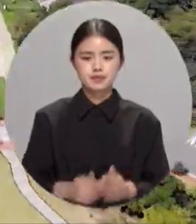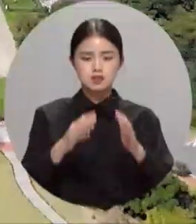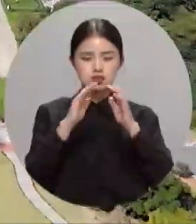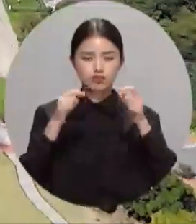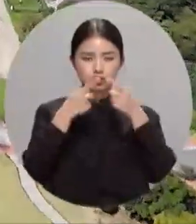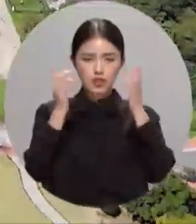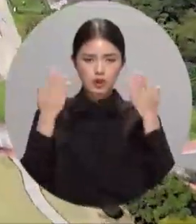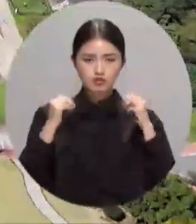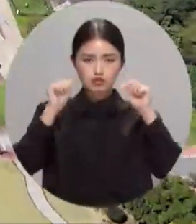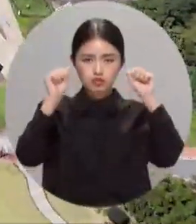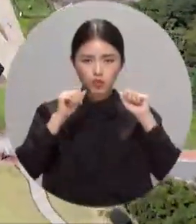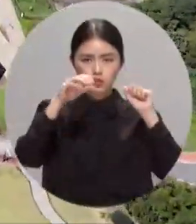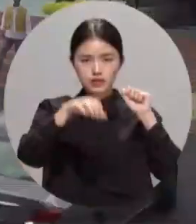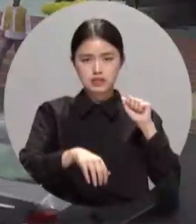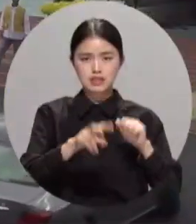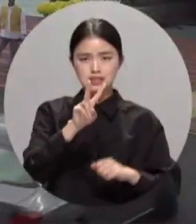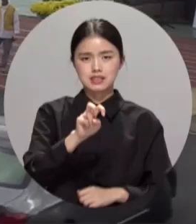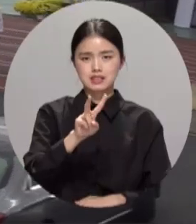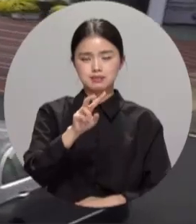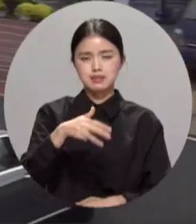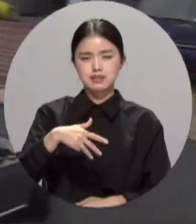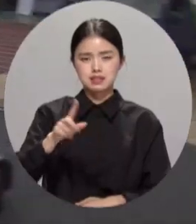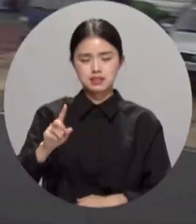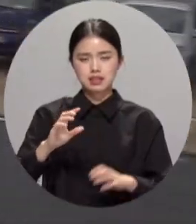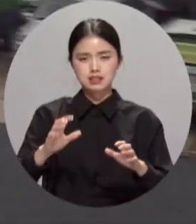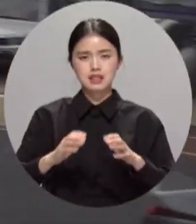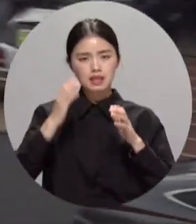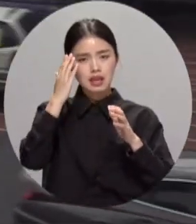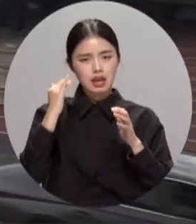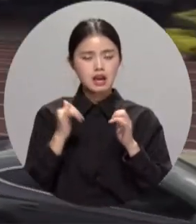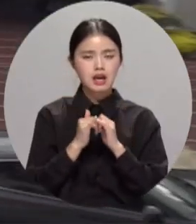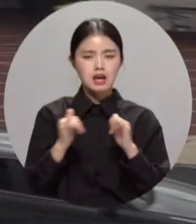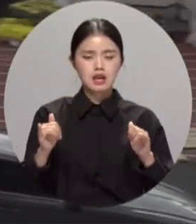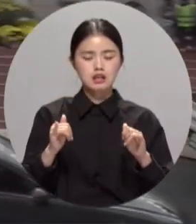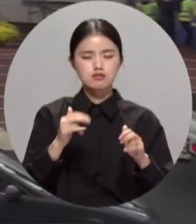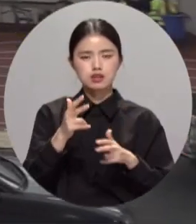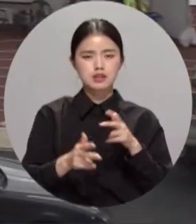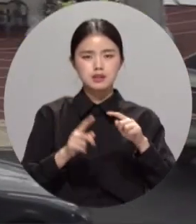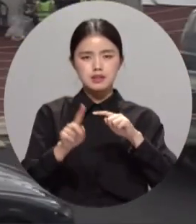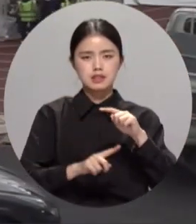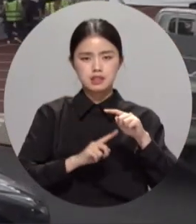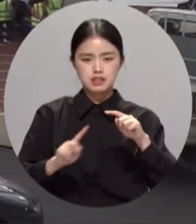전북대 운동장에 마련된 제22차 세계한인 비즈니스 기업 전시관.